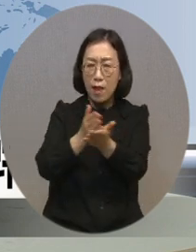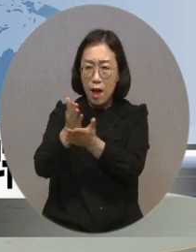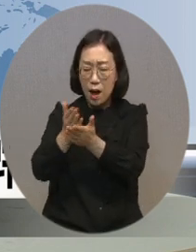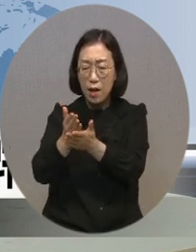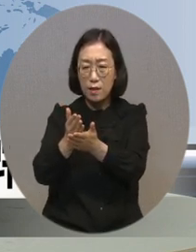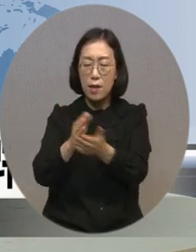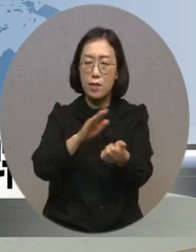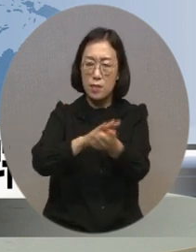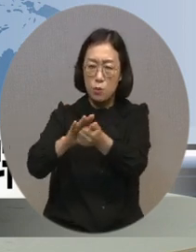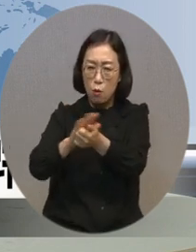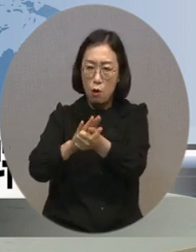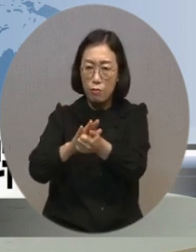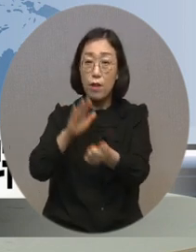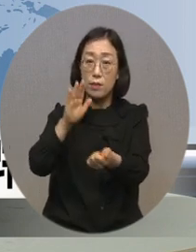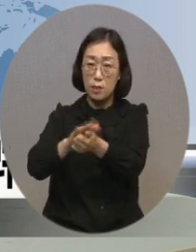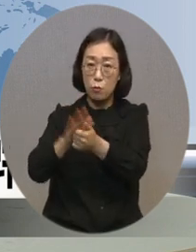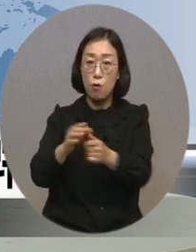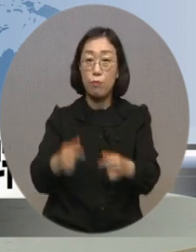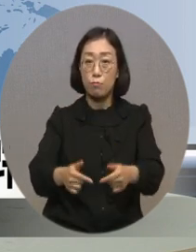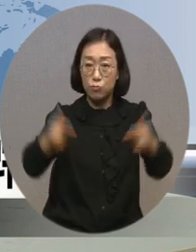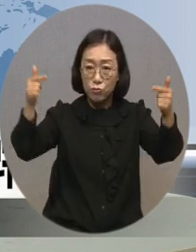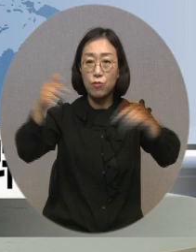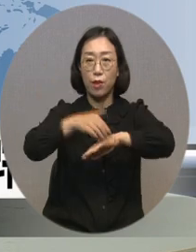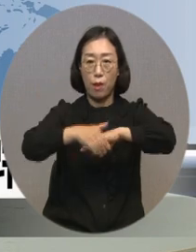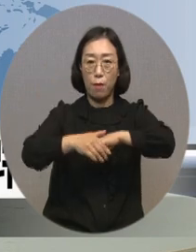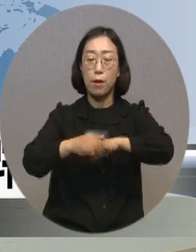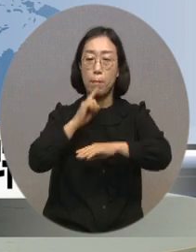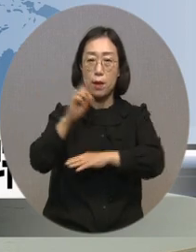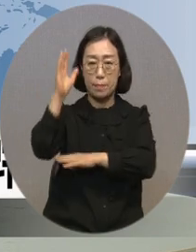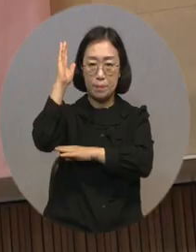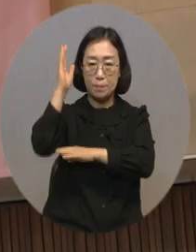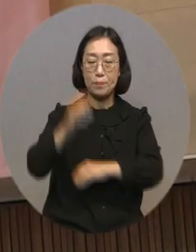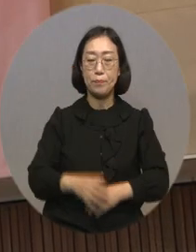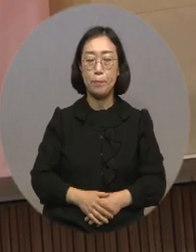두텁게 지원하겠다고 전했는데요. 김은별 기자입니다.